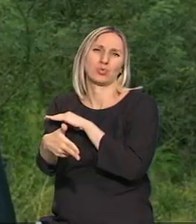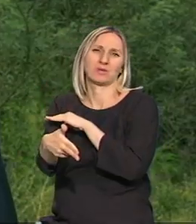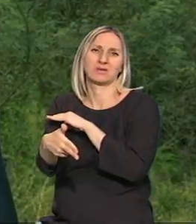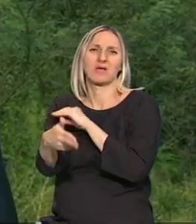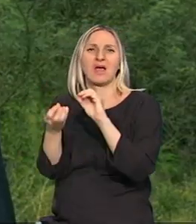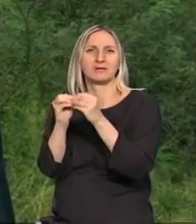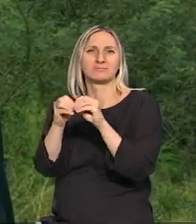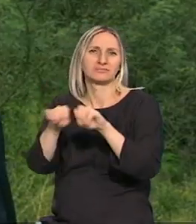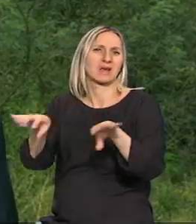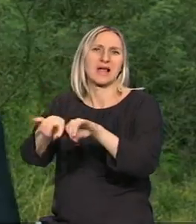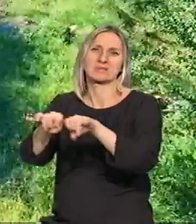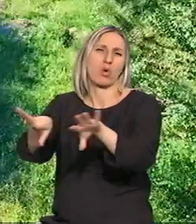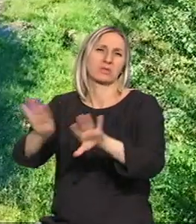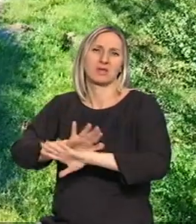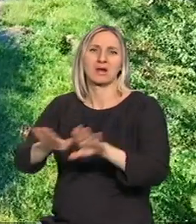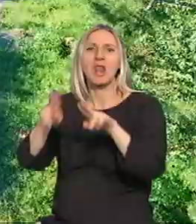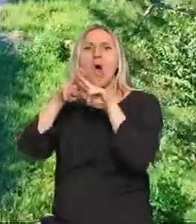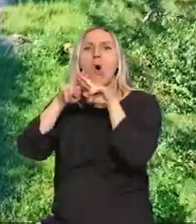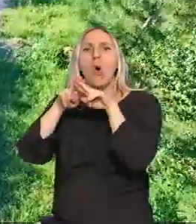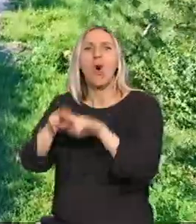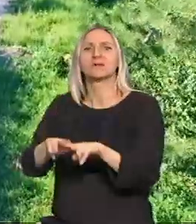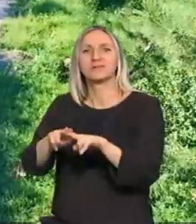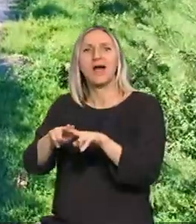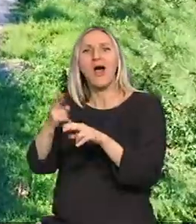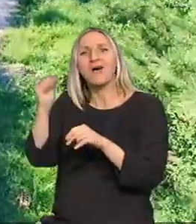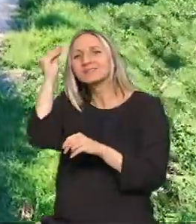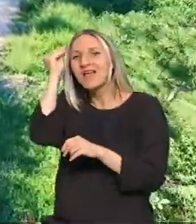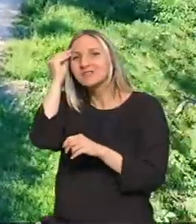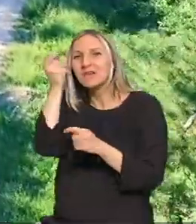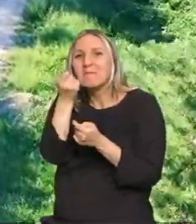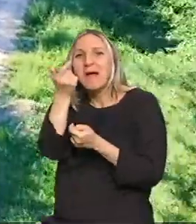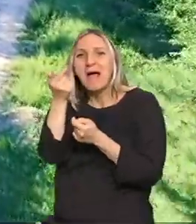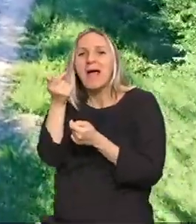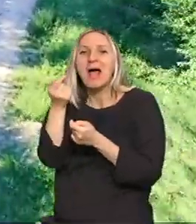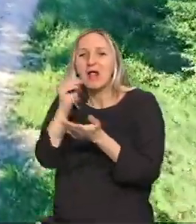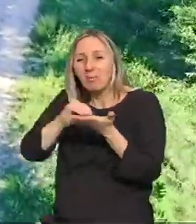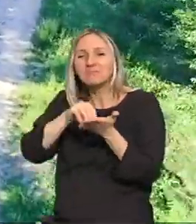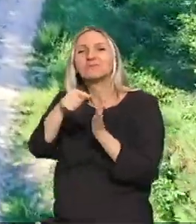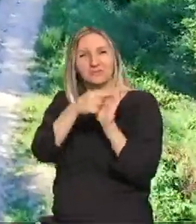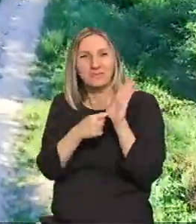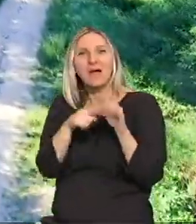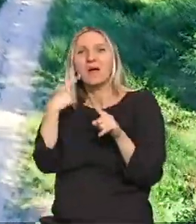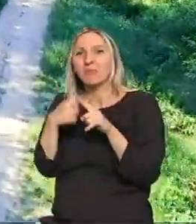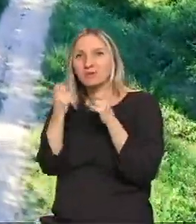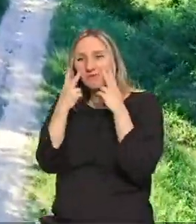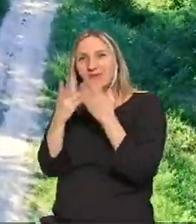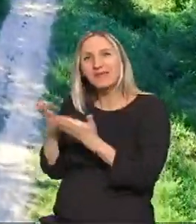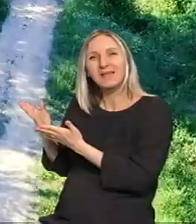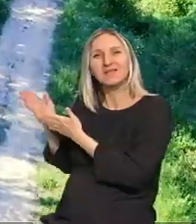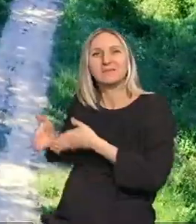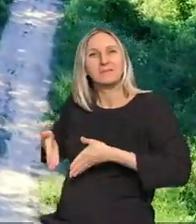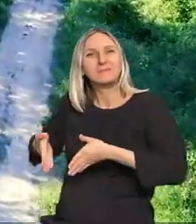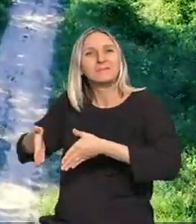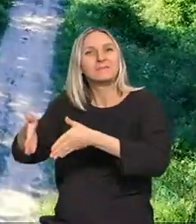razmontirana potpuno i ostalo je samo sada u pomenu, u sećanjima, zapisima, a s druge strane i u ovoj trasi koja